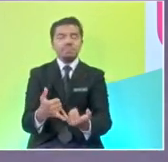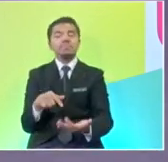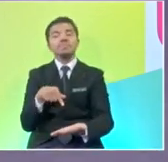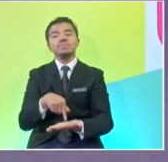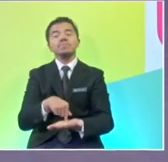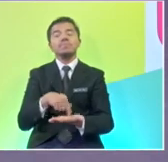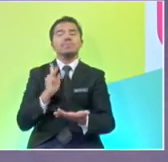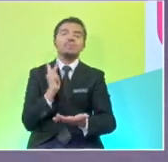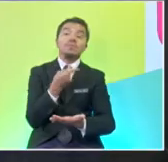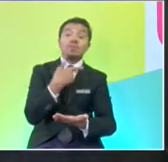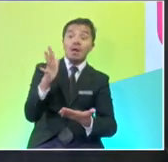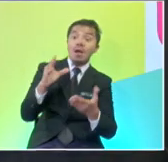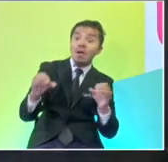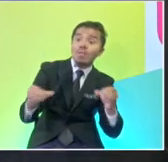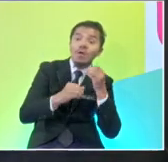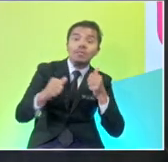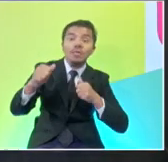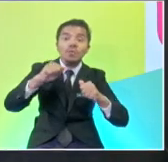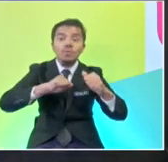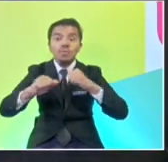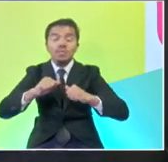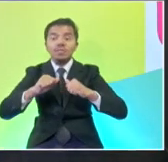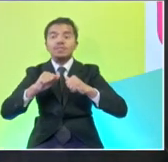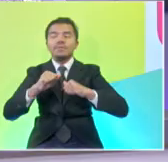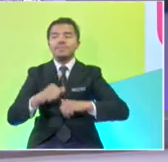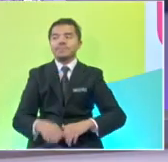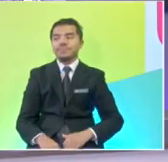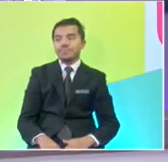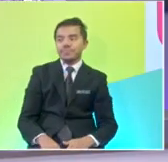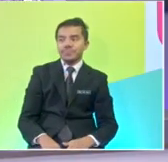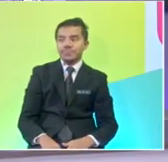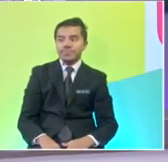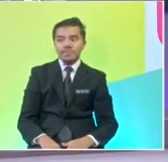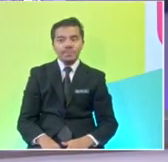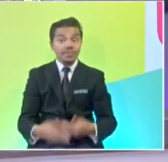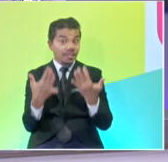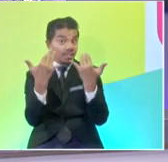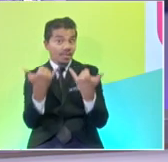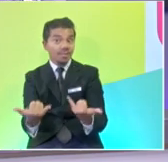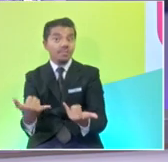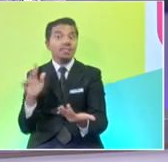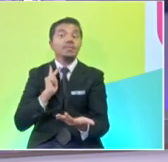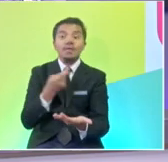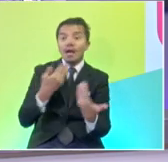ataupun eksperiment piring ini kita nak buat satu lagi